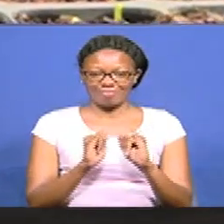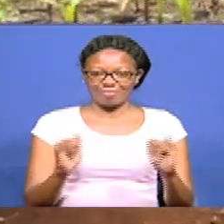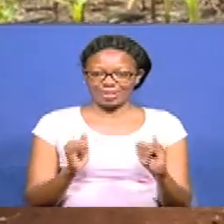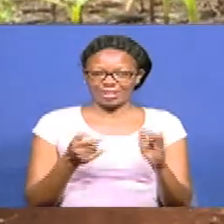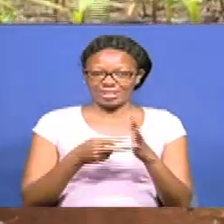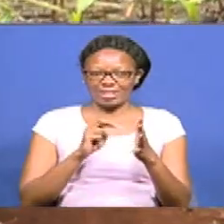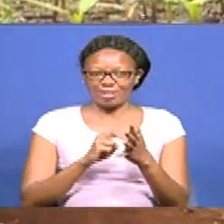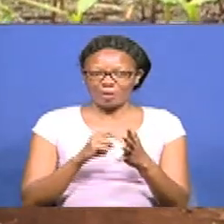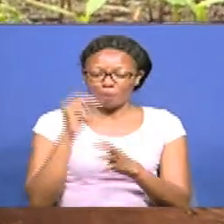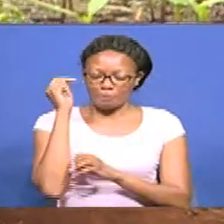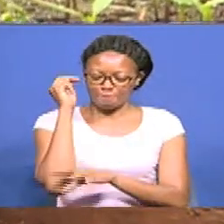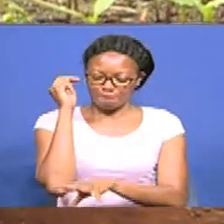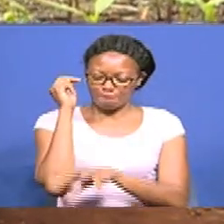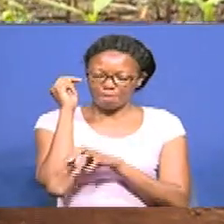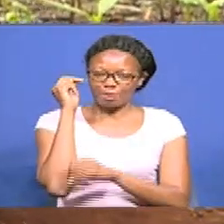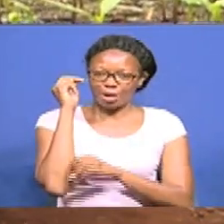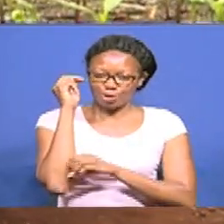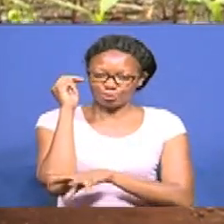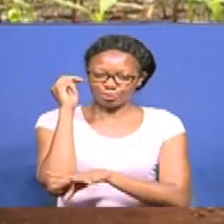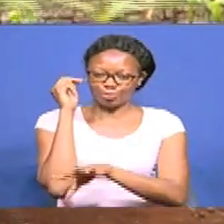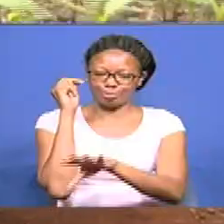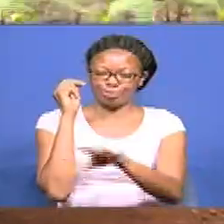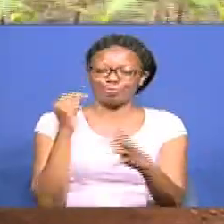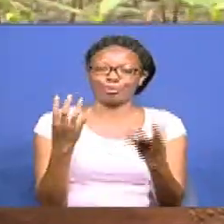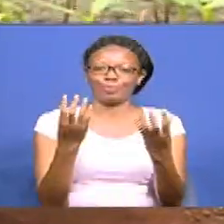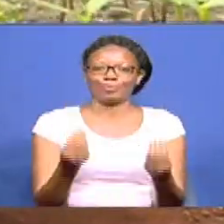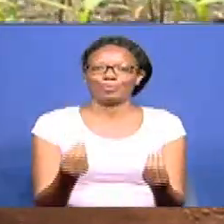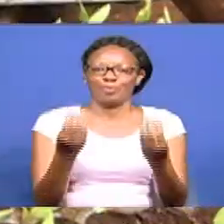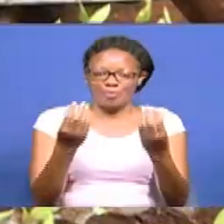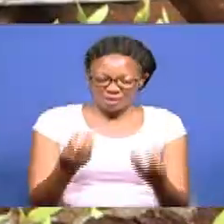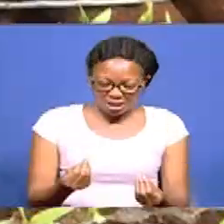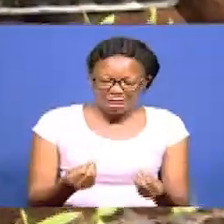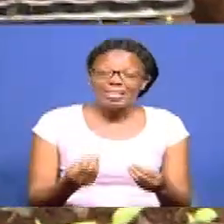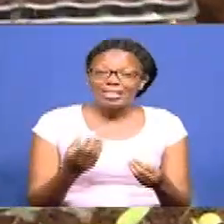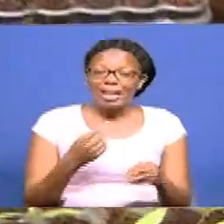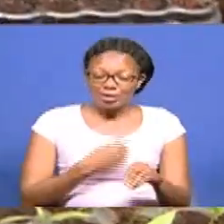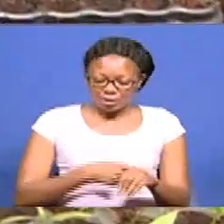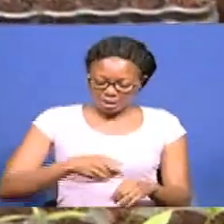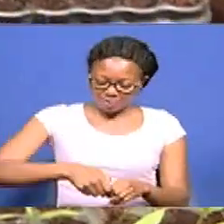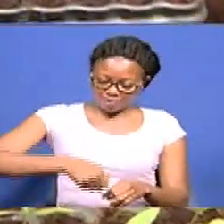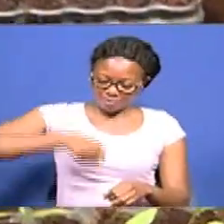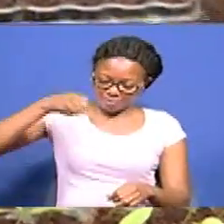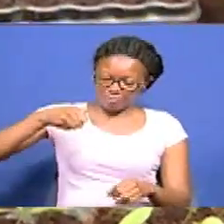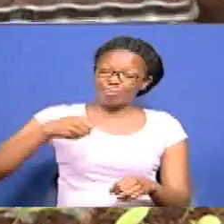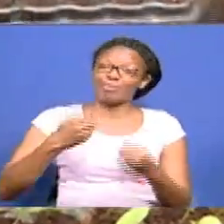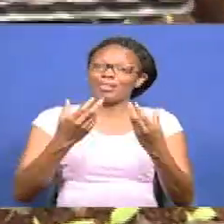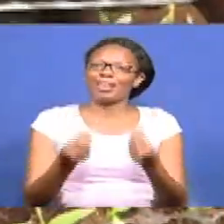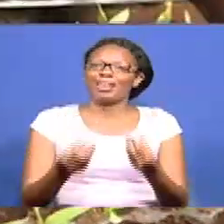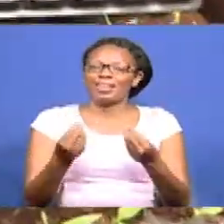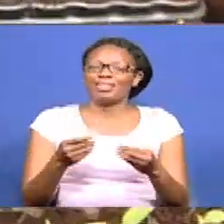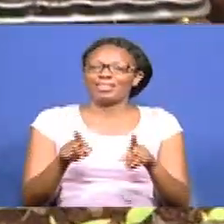na hutolewa kwa vidude vya kupandia kwa njia rahisi sana bila kung'oa ama kukata mizizi